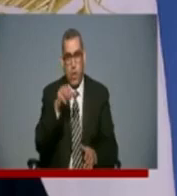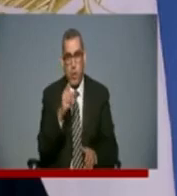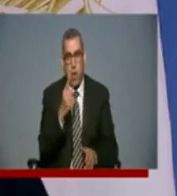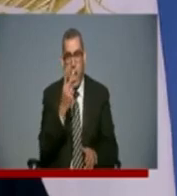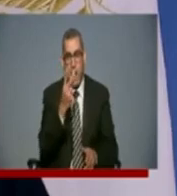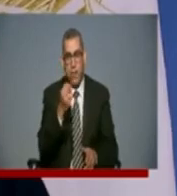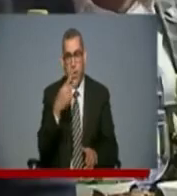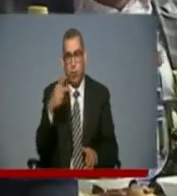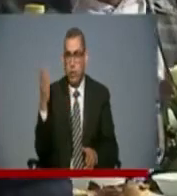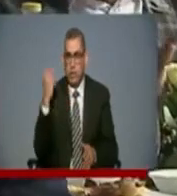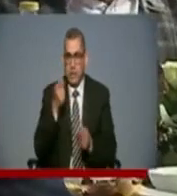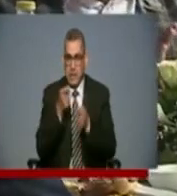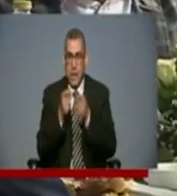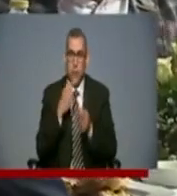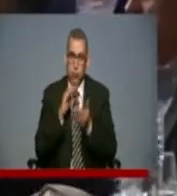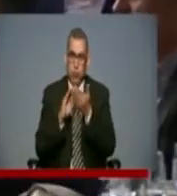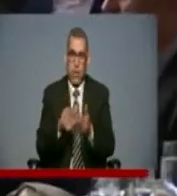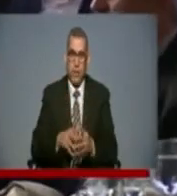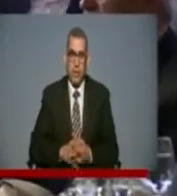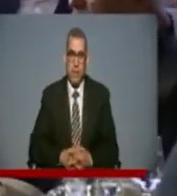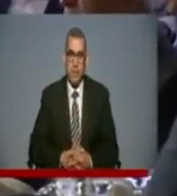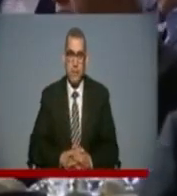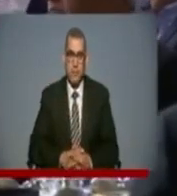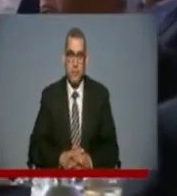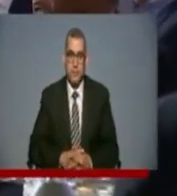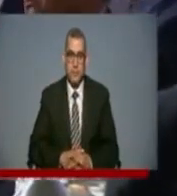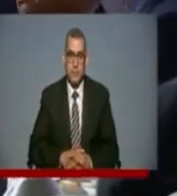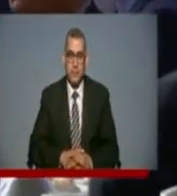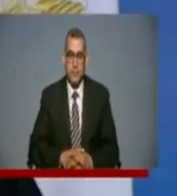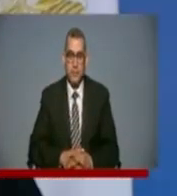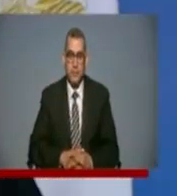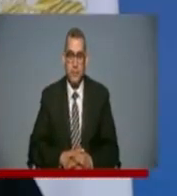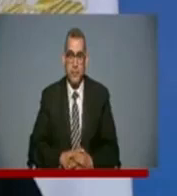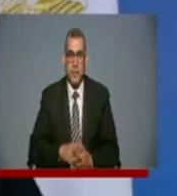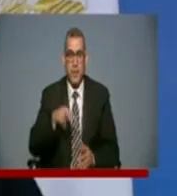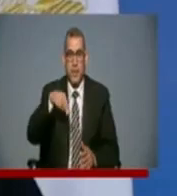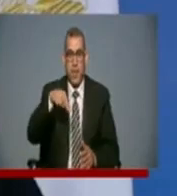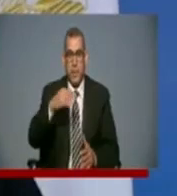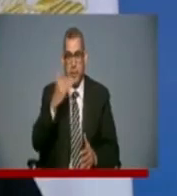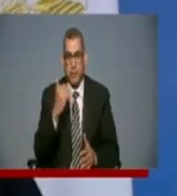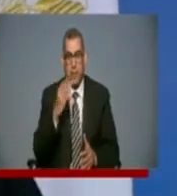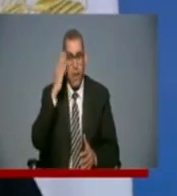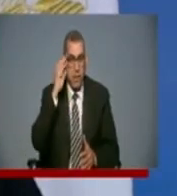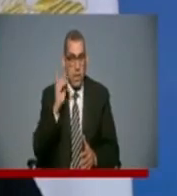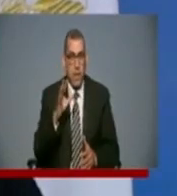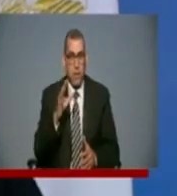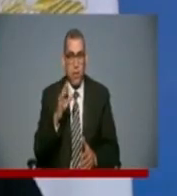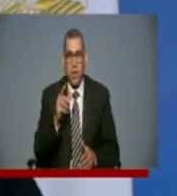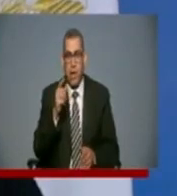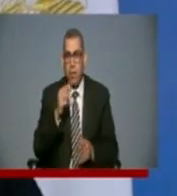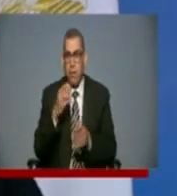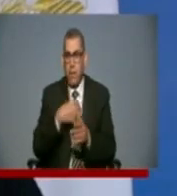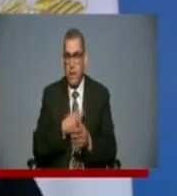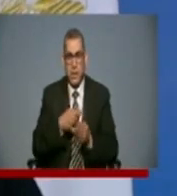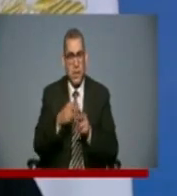في ظل سعي الدولة المصرية على اتجاهات مختلفة وفي مسارات مختلفة، الحوار الوطني، استحقاقات